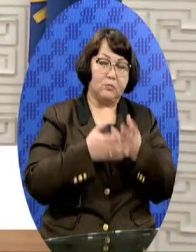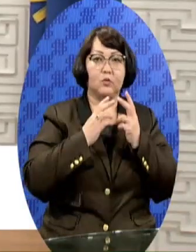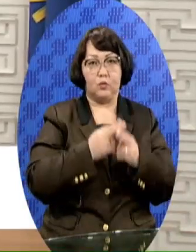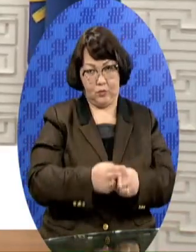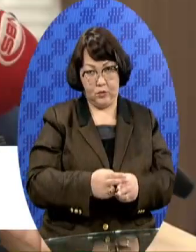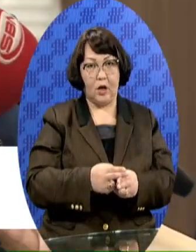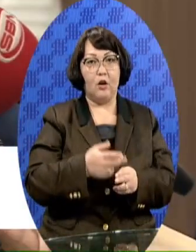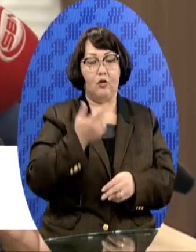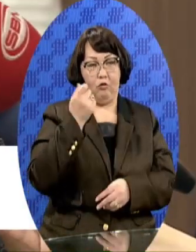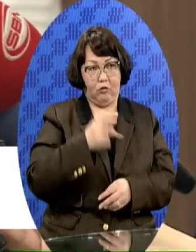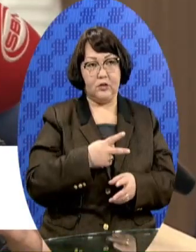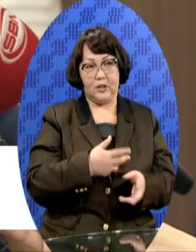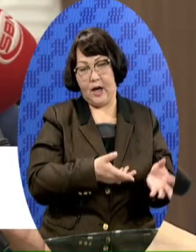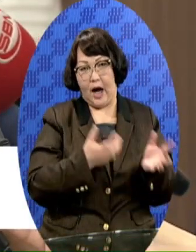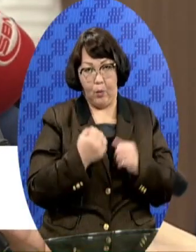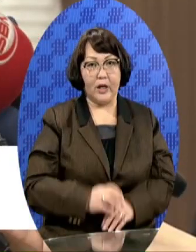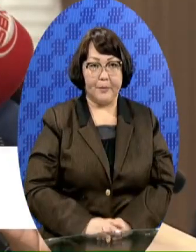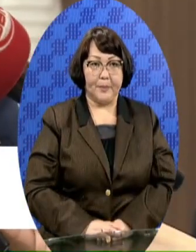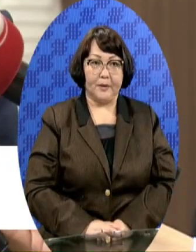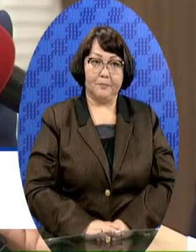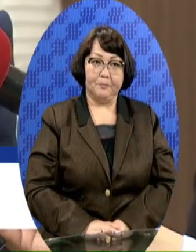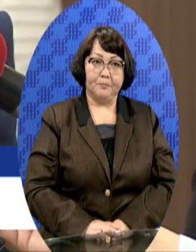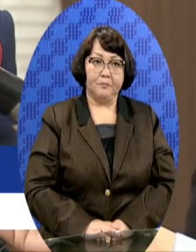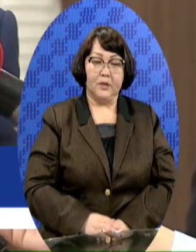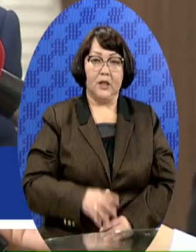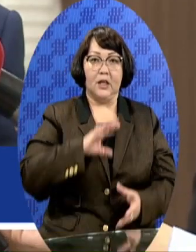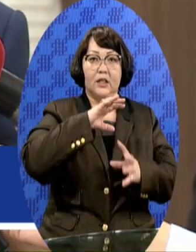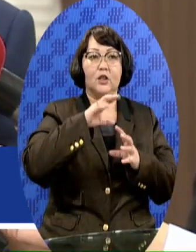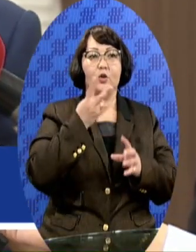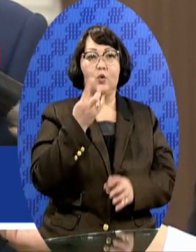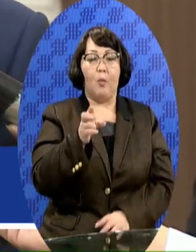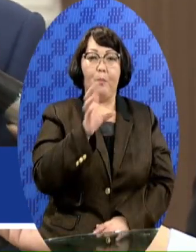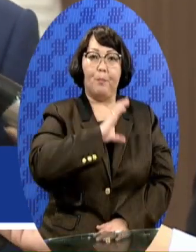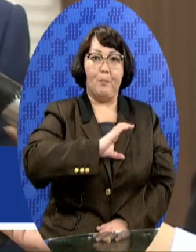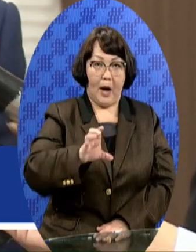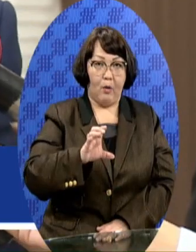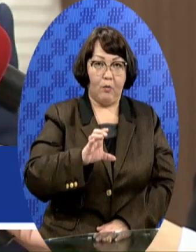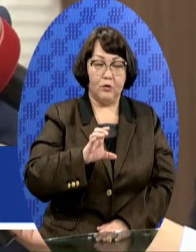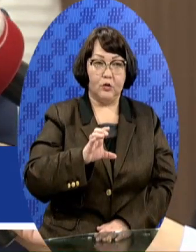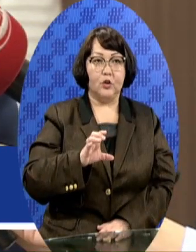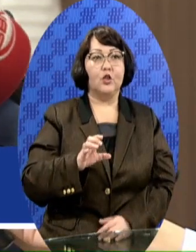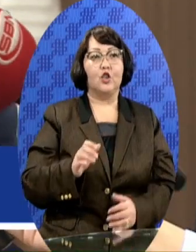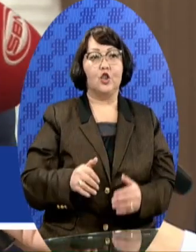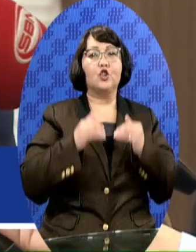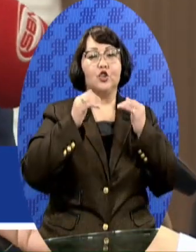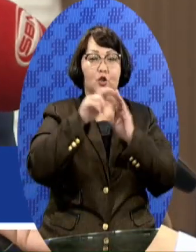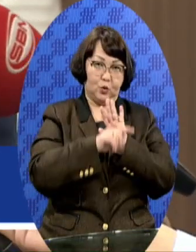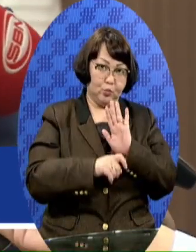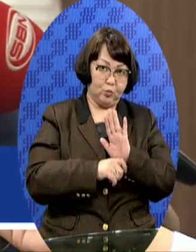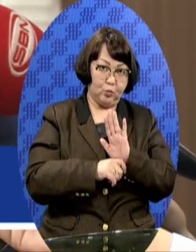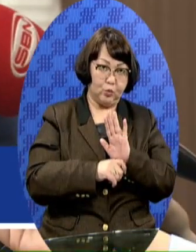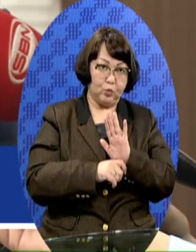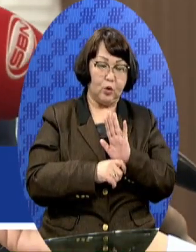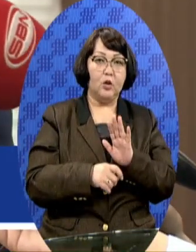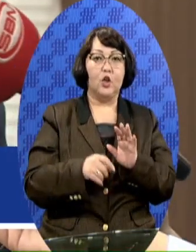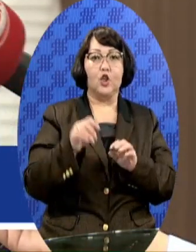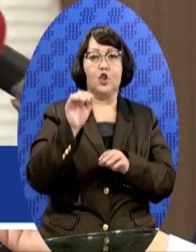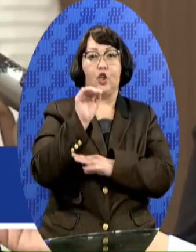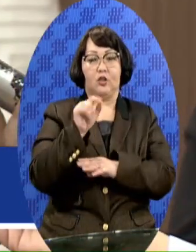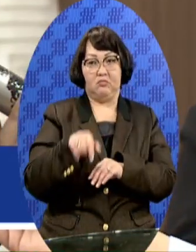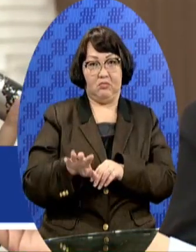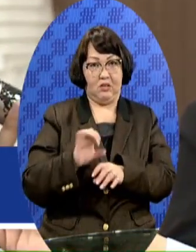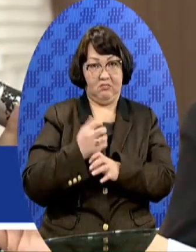байна. Нэгц үндэсний байгууллагын суурин төлөөлөгчийн хөгжлийн хөтөлбөрийн суурин төлөөлөгч чин газрынханд бол